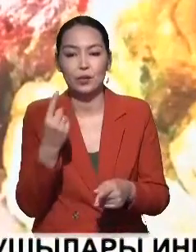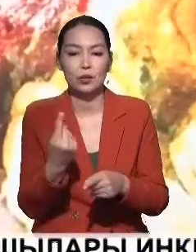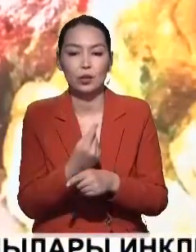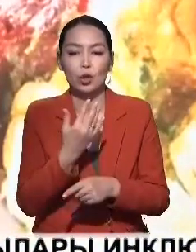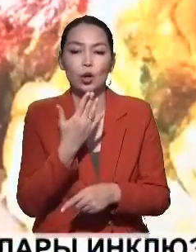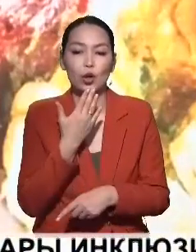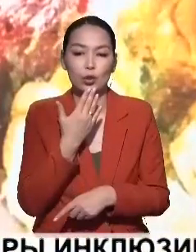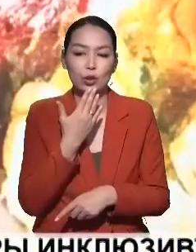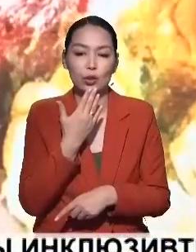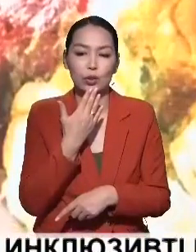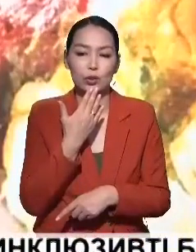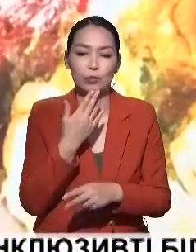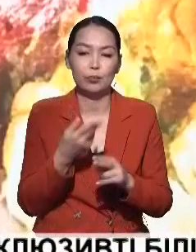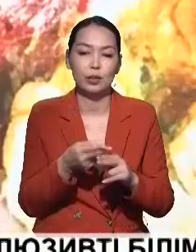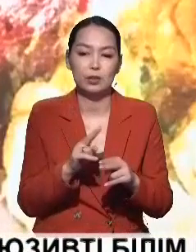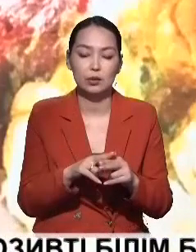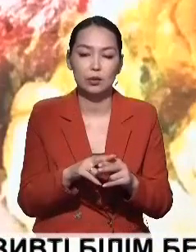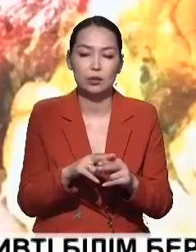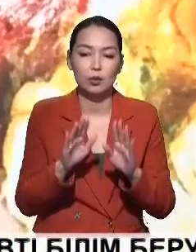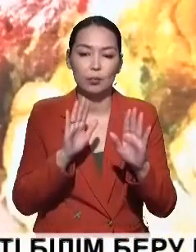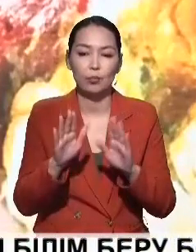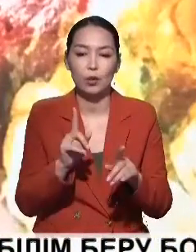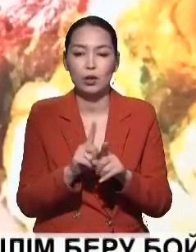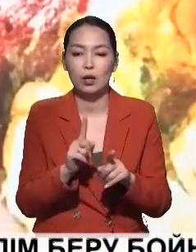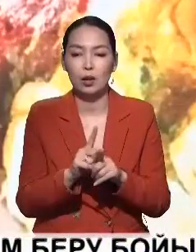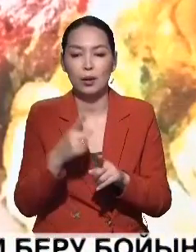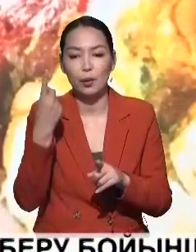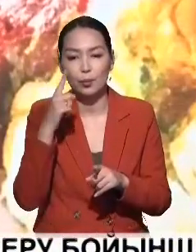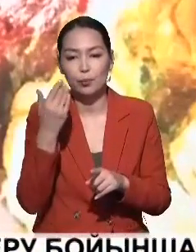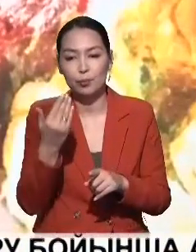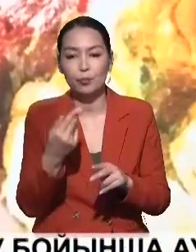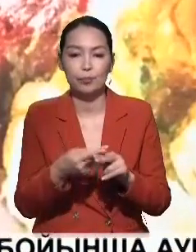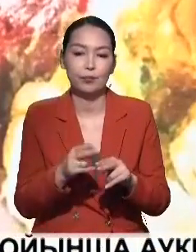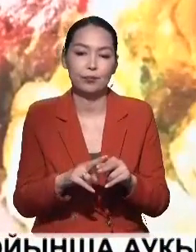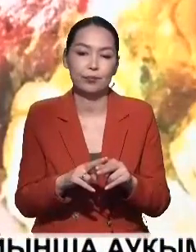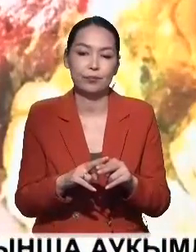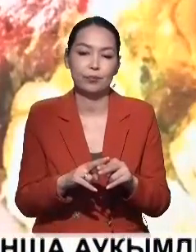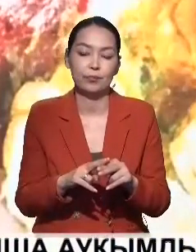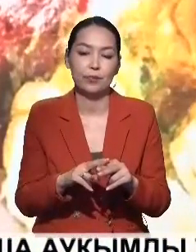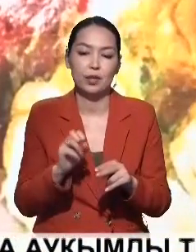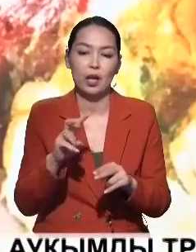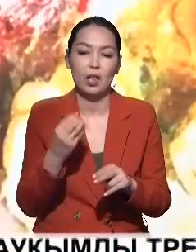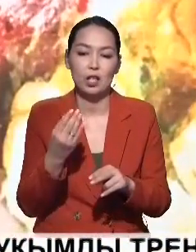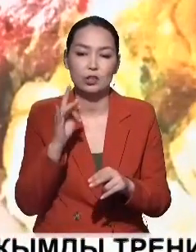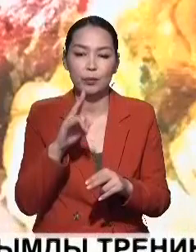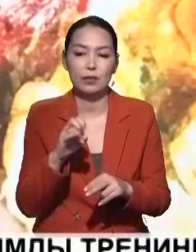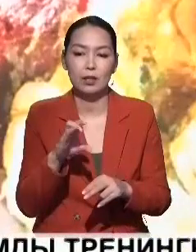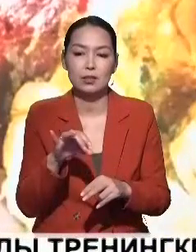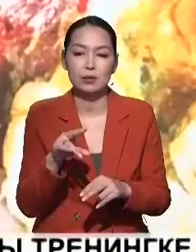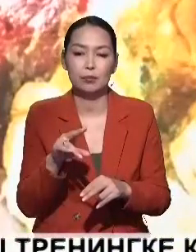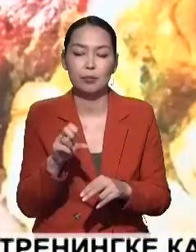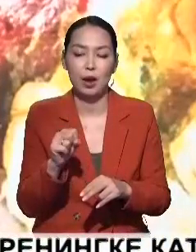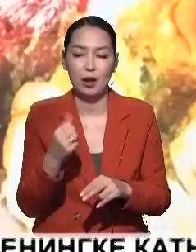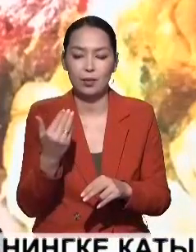ұлттық драма театрының сахна көркемдеушісі болған халық шебері Лятипа Қожықовадан